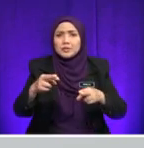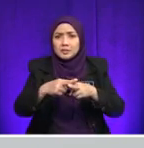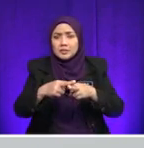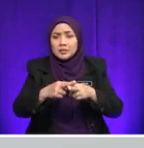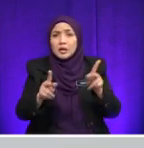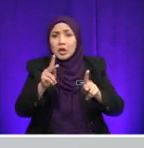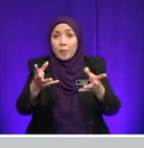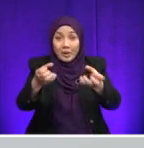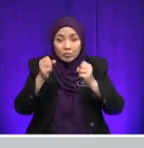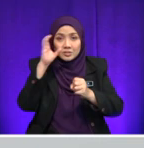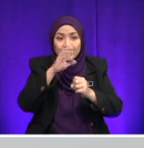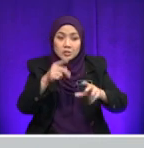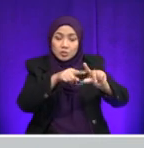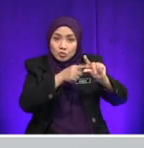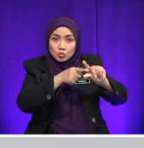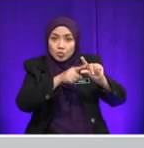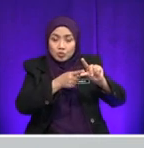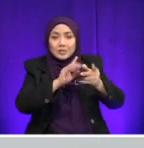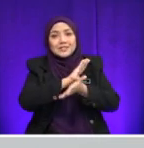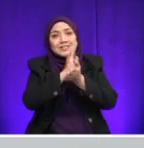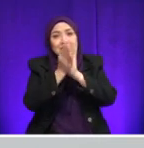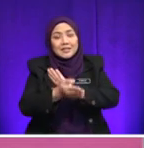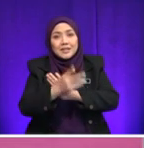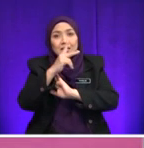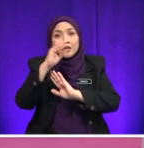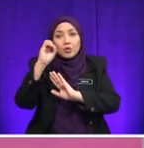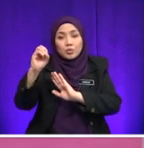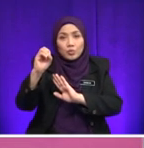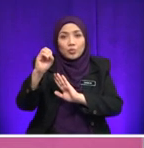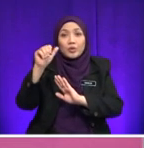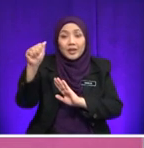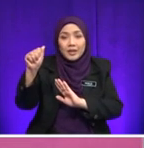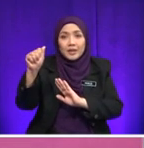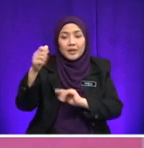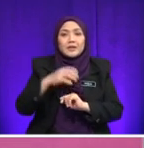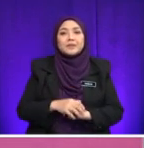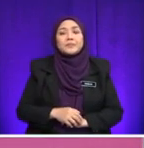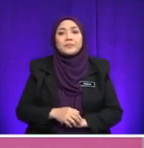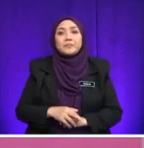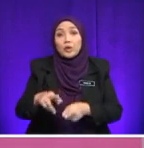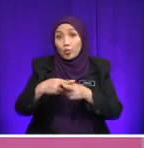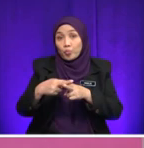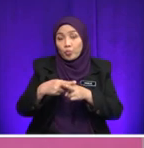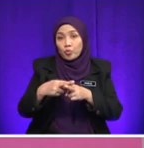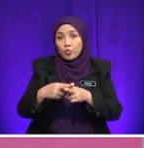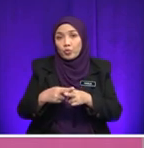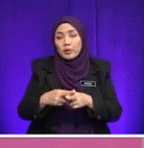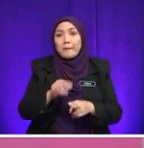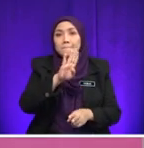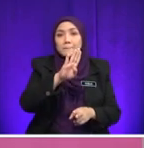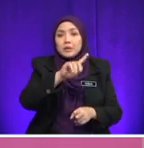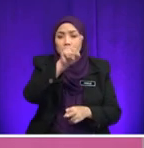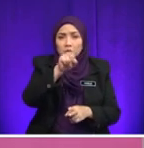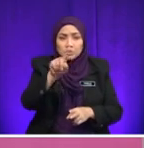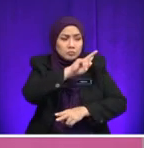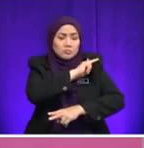daripada betul kos kita boleh jadikan cos a sebagai tukar rumus jadi mana cos e sama dengan tambah